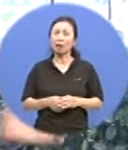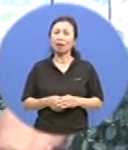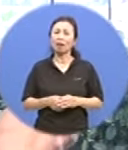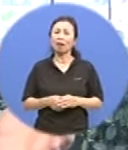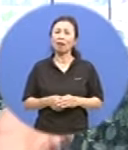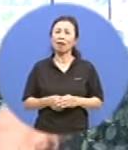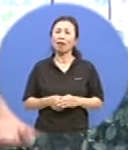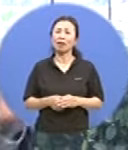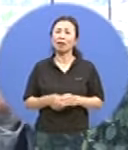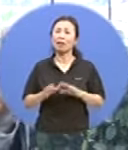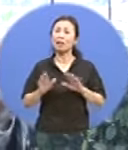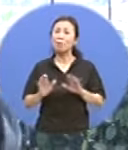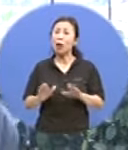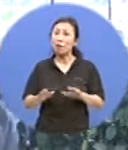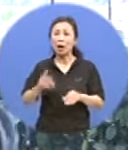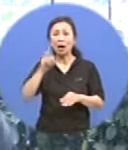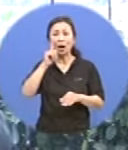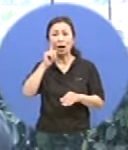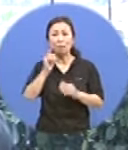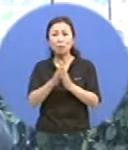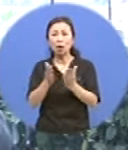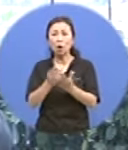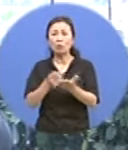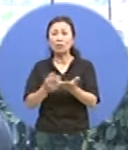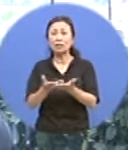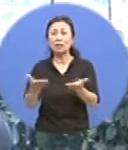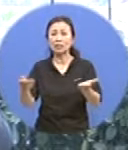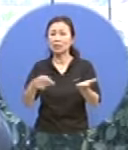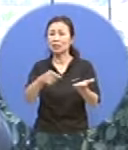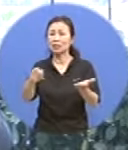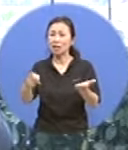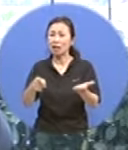見本市みたいなところで新しい関係を作っていくっていうことが、